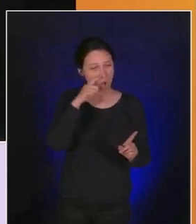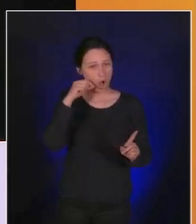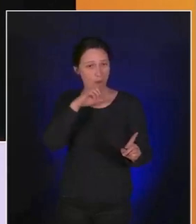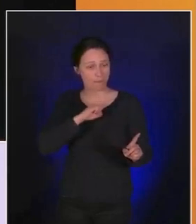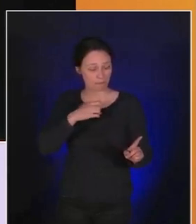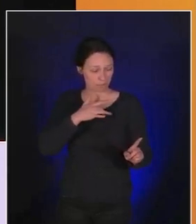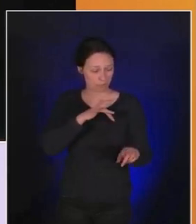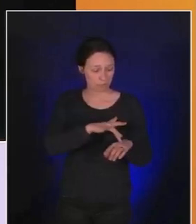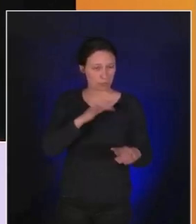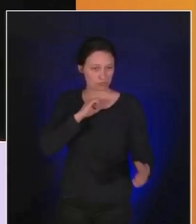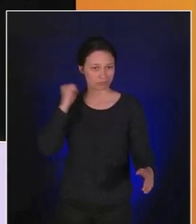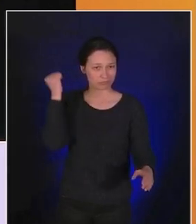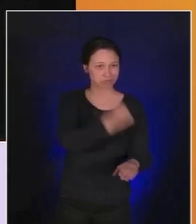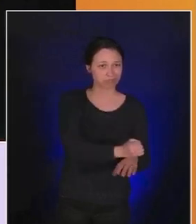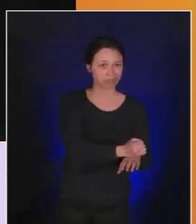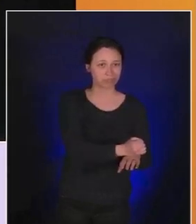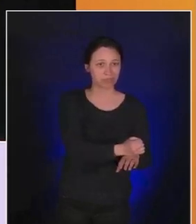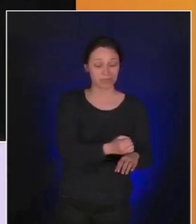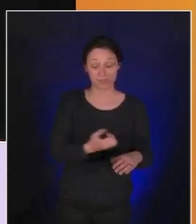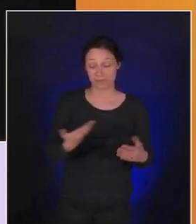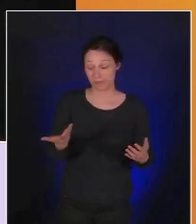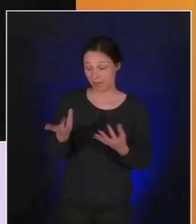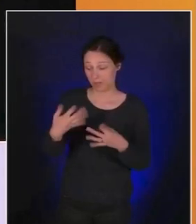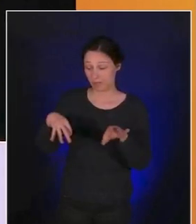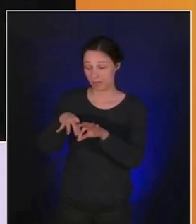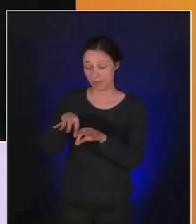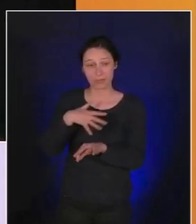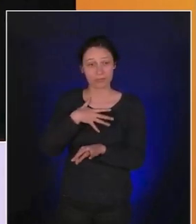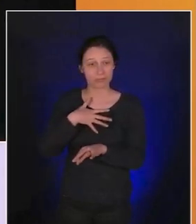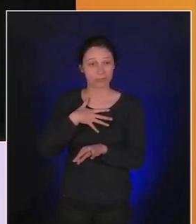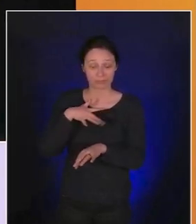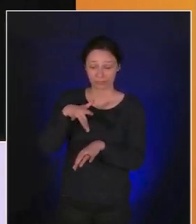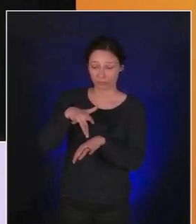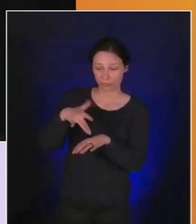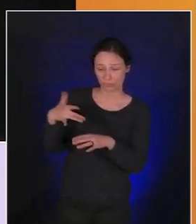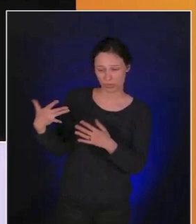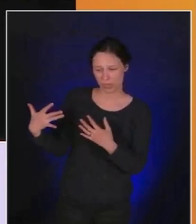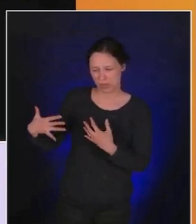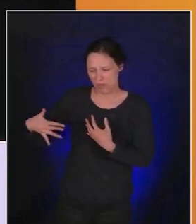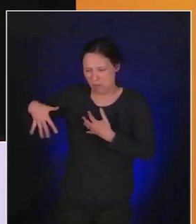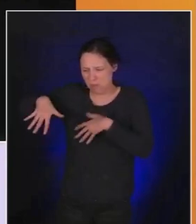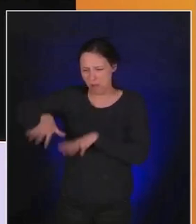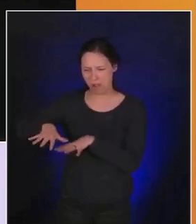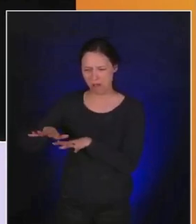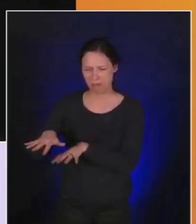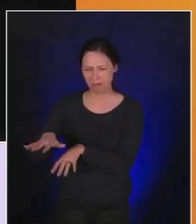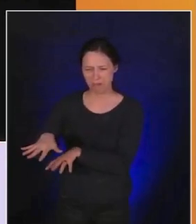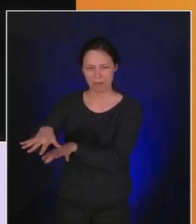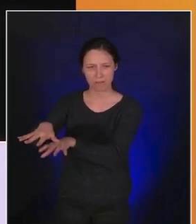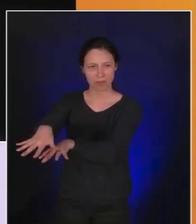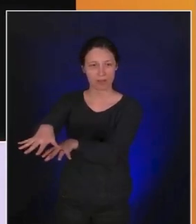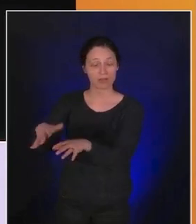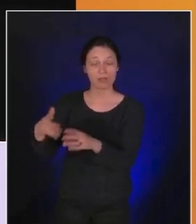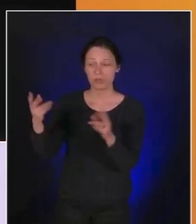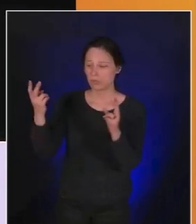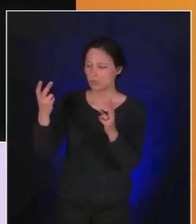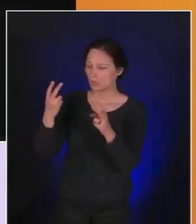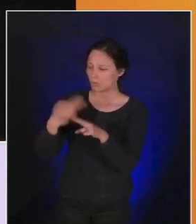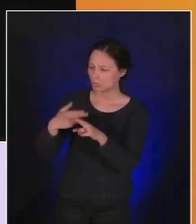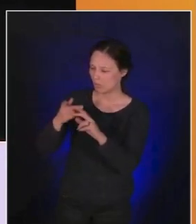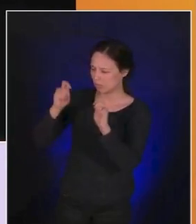des manifestations à l'échelle nationale, connues mondialement comme le soulèvement Femmes, Vie, Liberté.